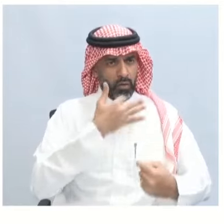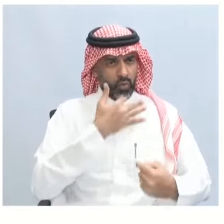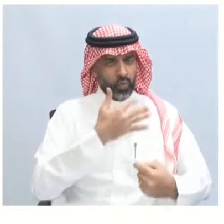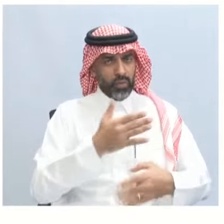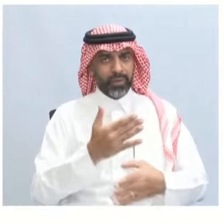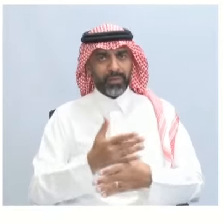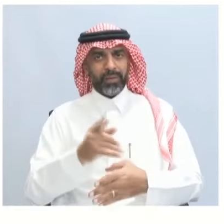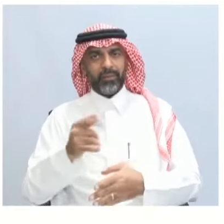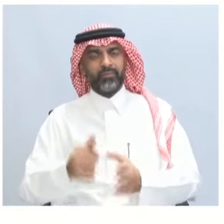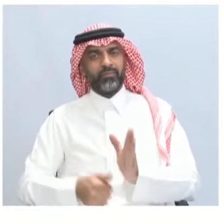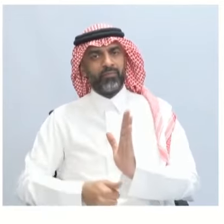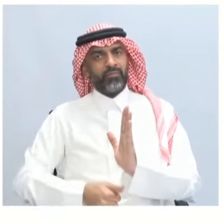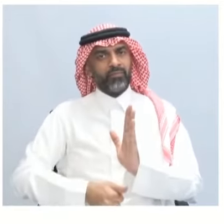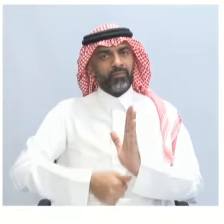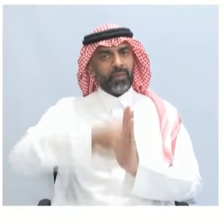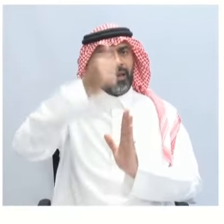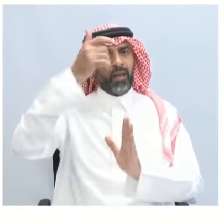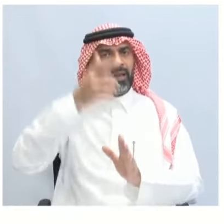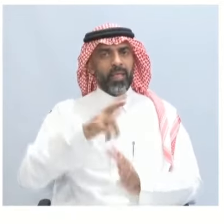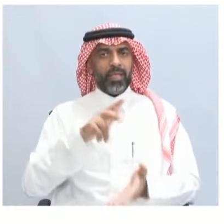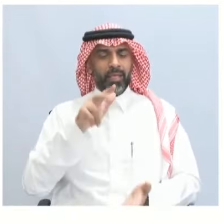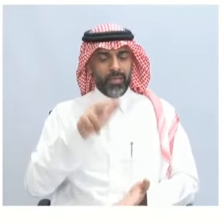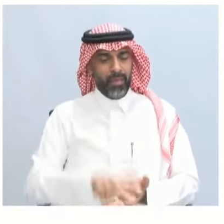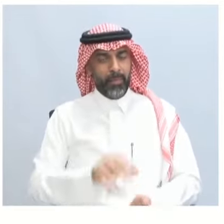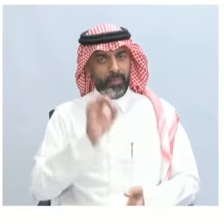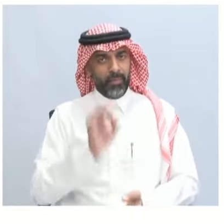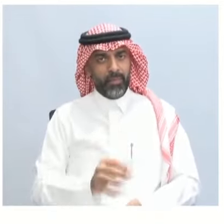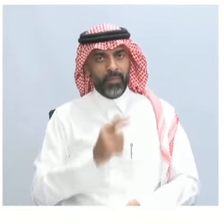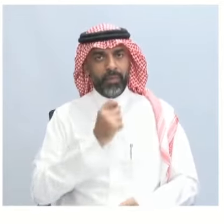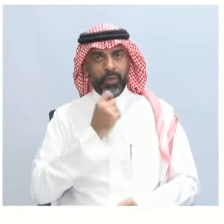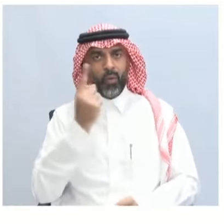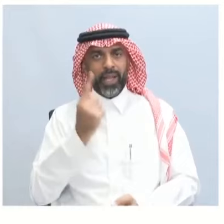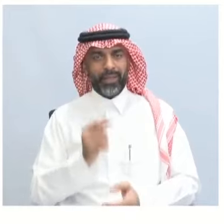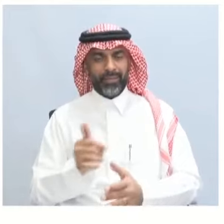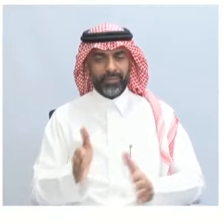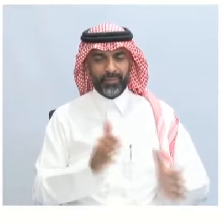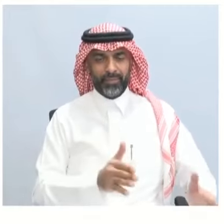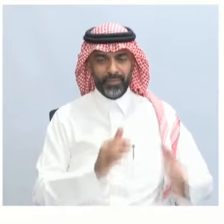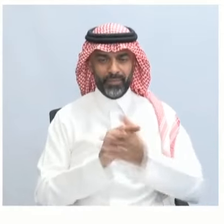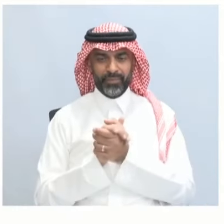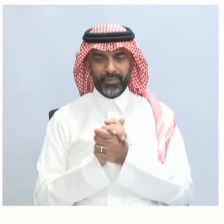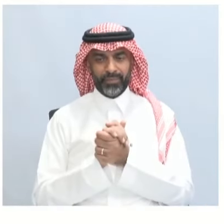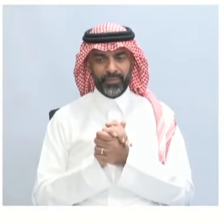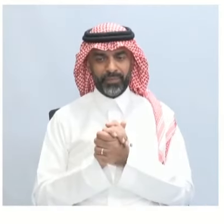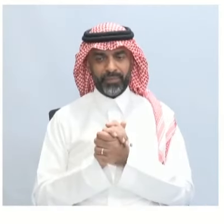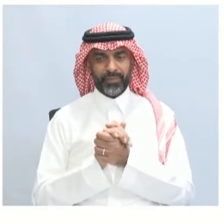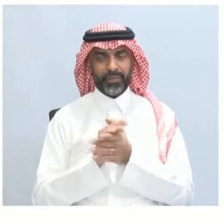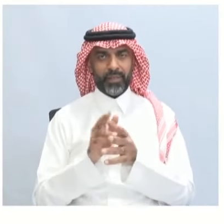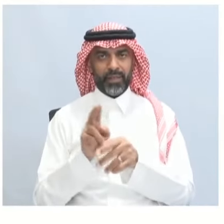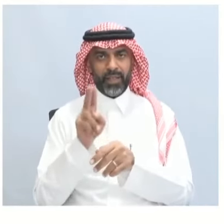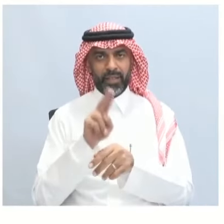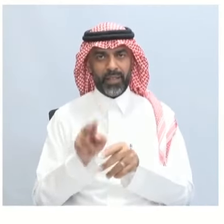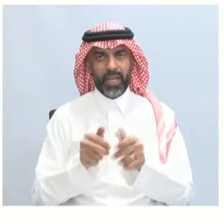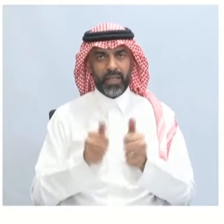الدنيا او نتائج التوحيد ايضا في الاخره كما جاءت معنا هنا بعد ذلك ناتي الى